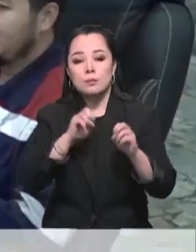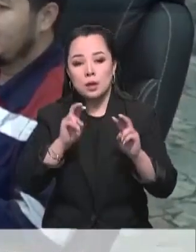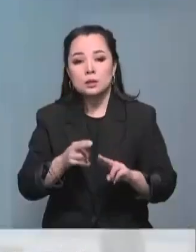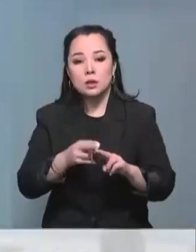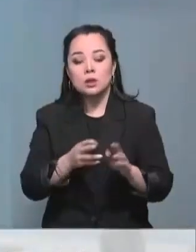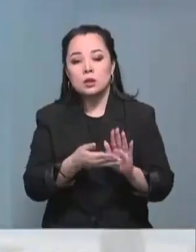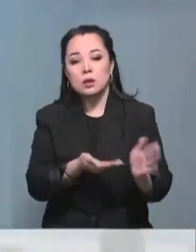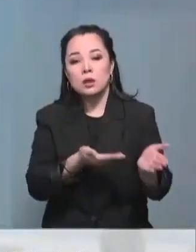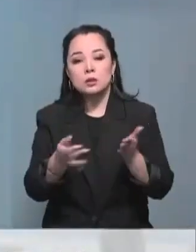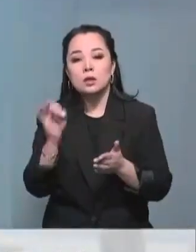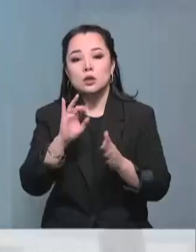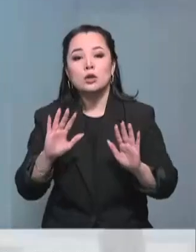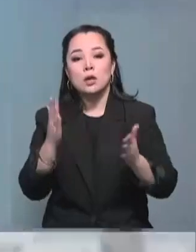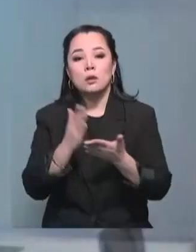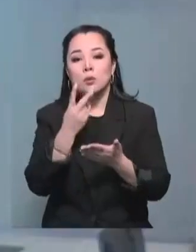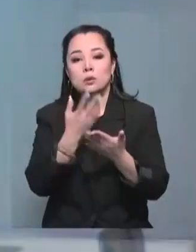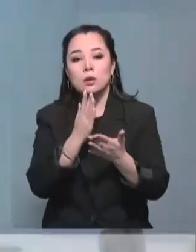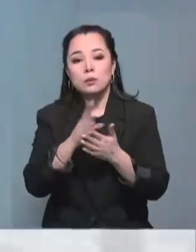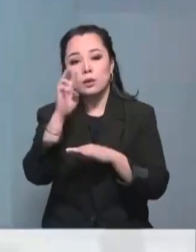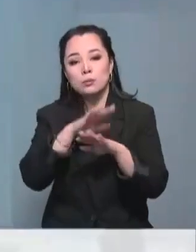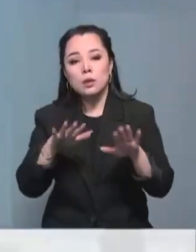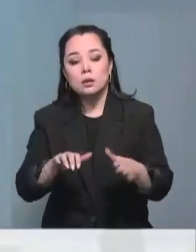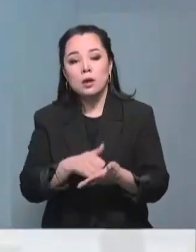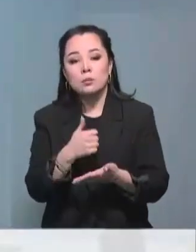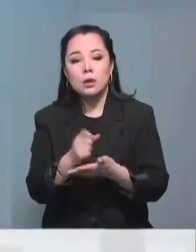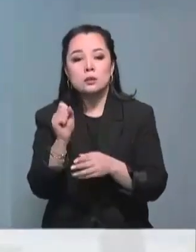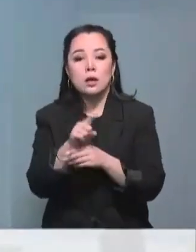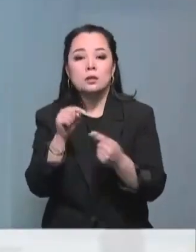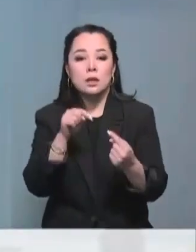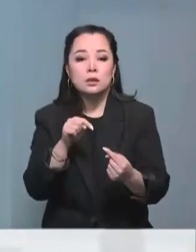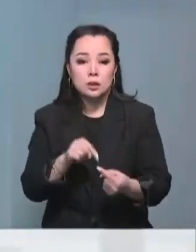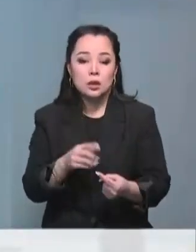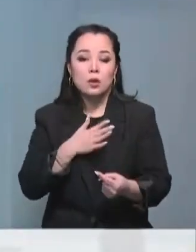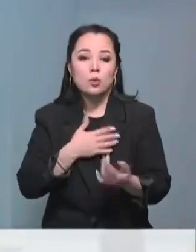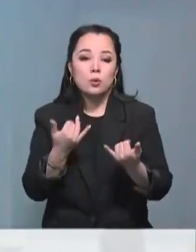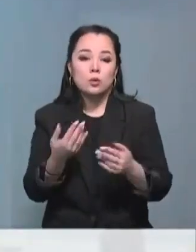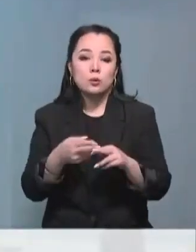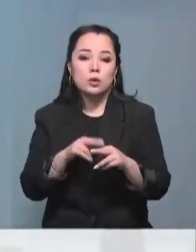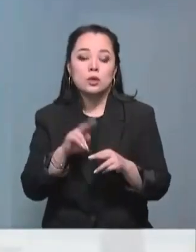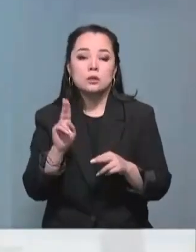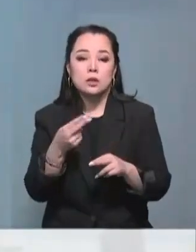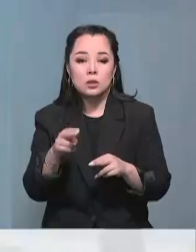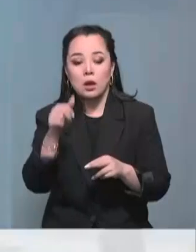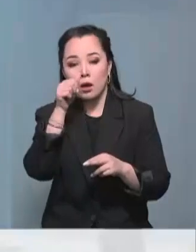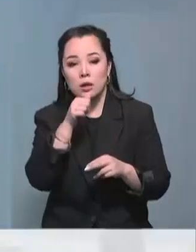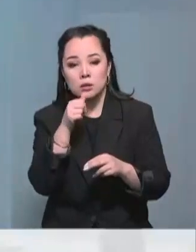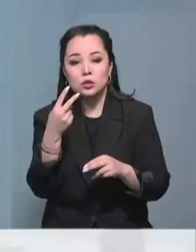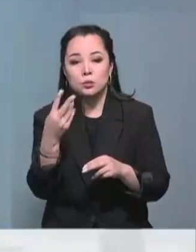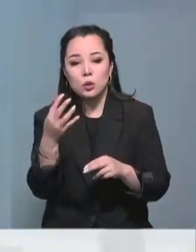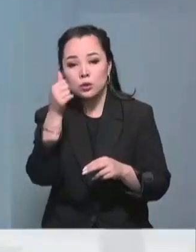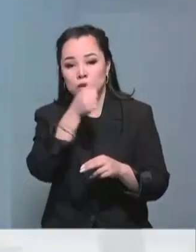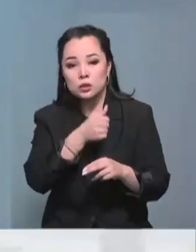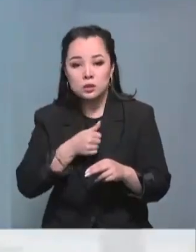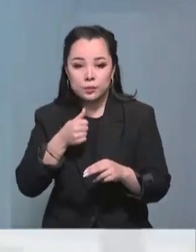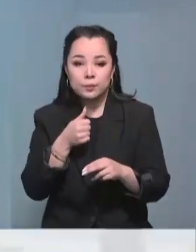отыр. Тарихи жағдайды көріп отырмыз. Бүгін біз мемлекеттік басшының тапсырмасына сәйкес, бүгін осы желтоқсан айында 24-ші